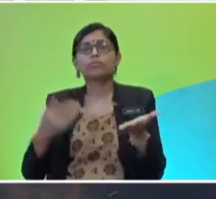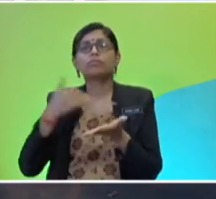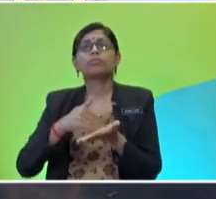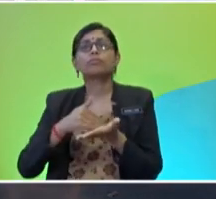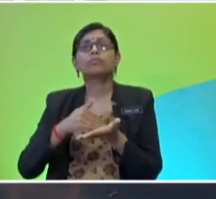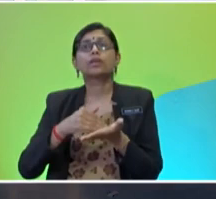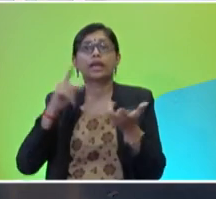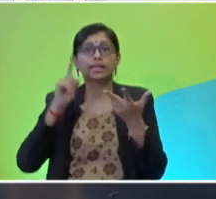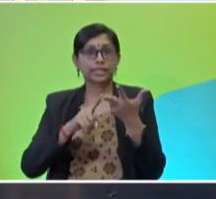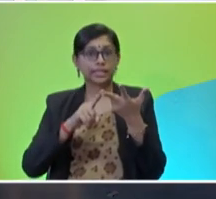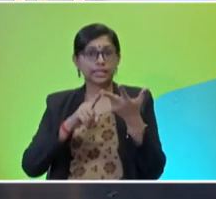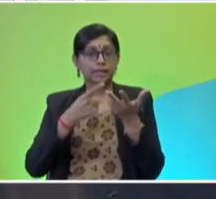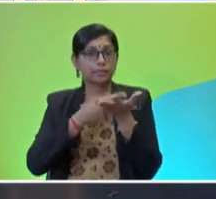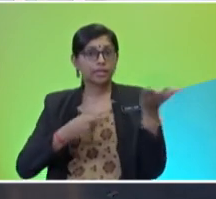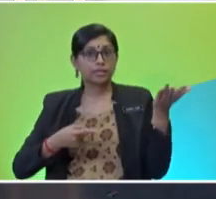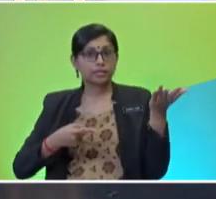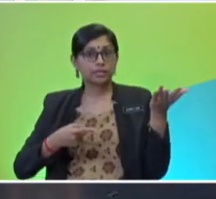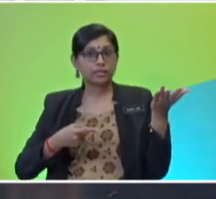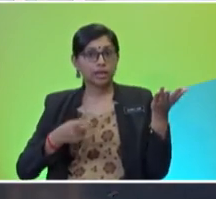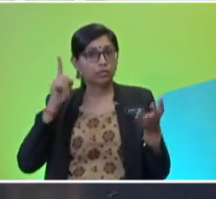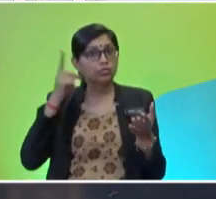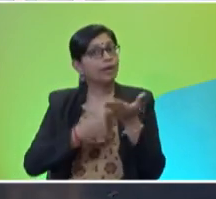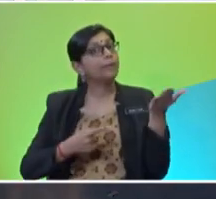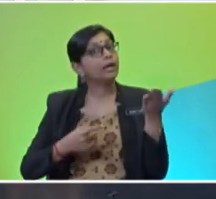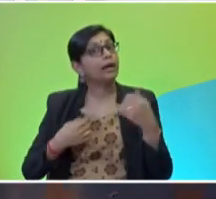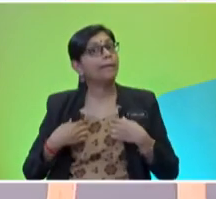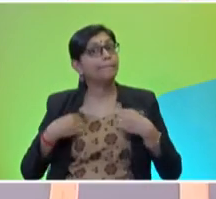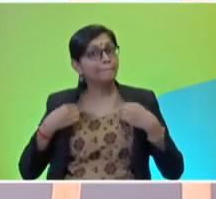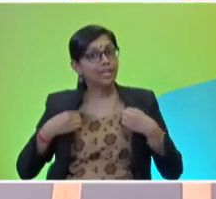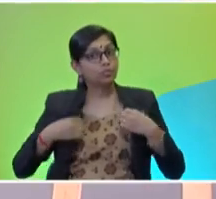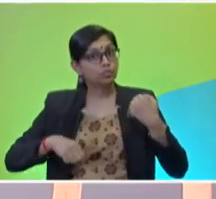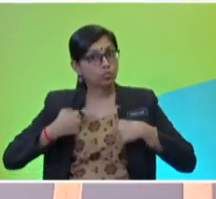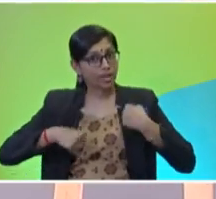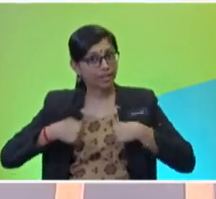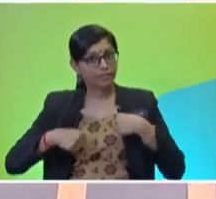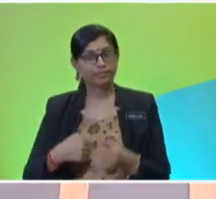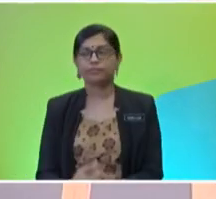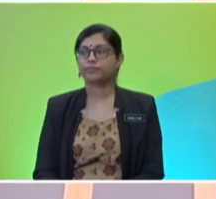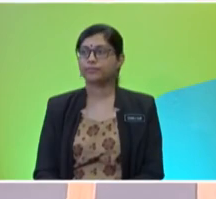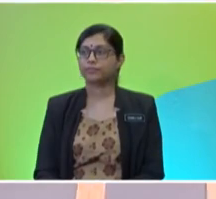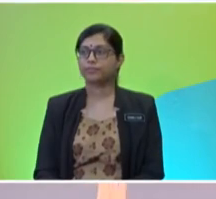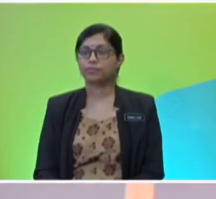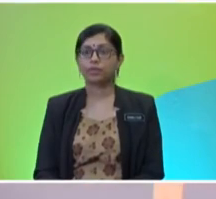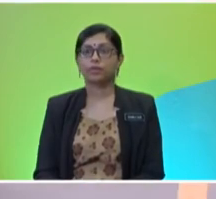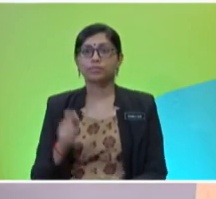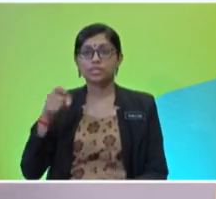seterusnya. Ini apa dia? Baju sukan. Baju sukan